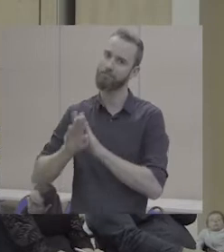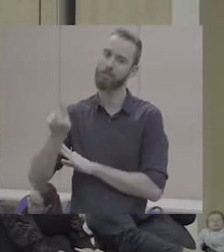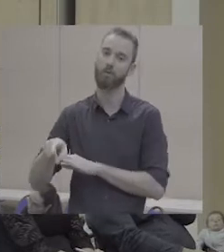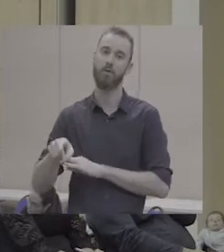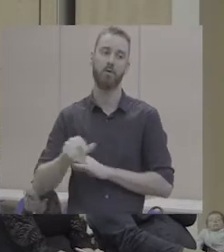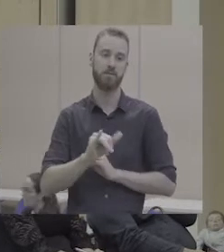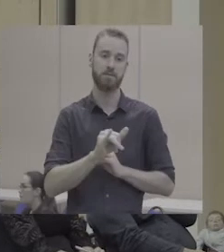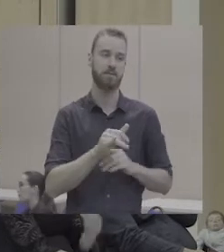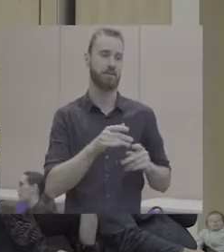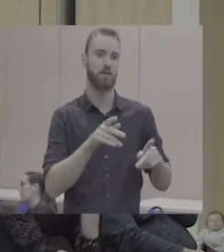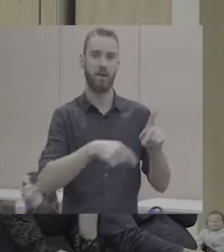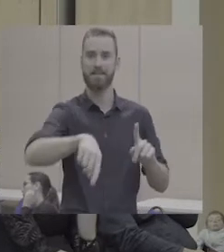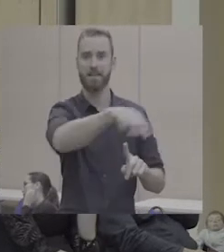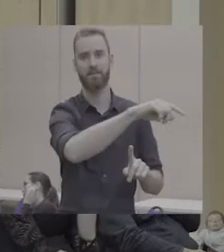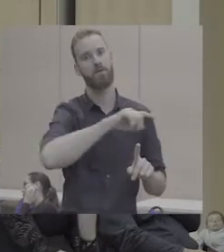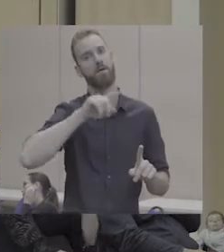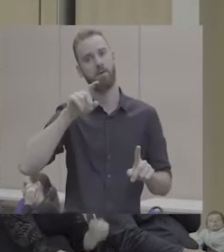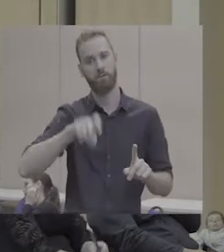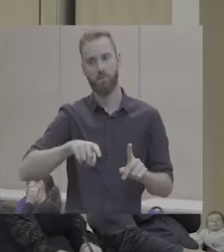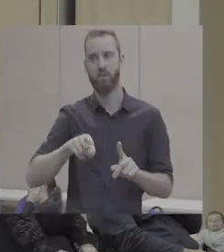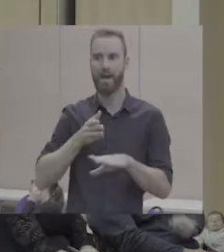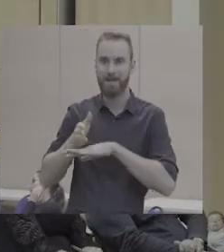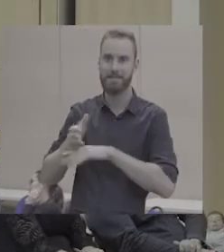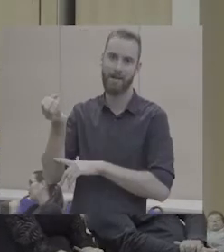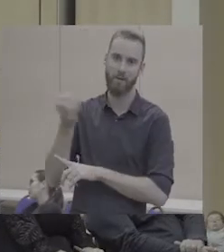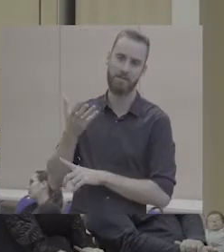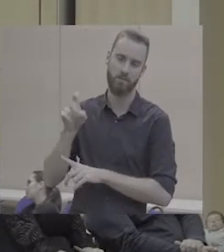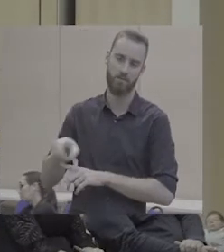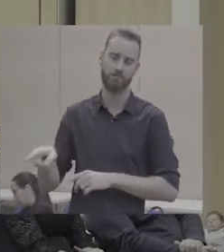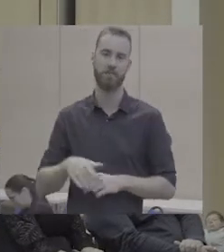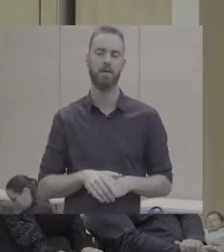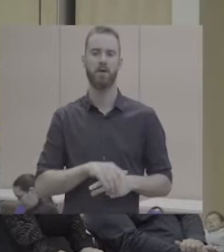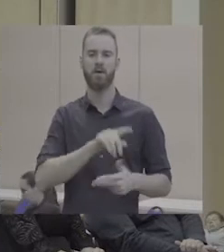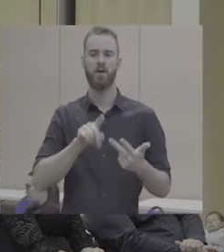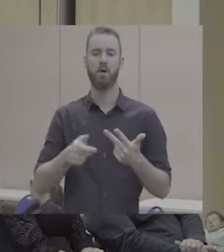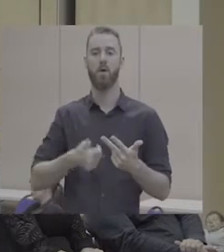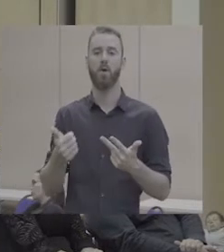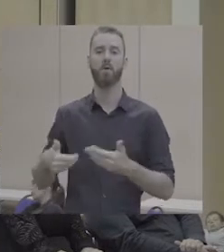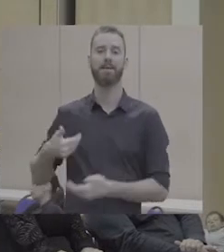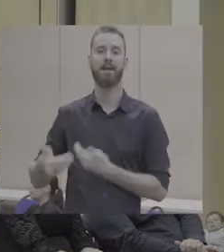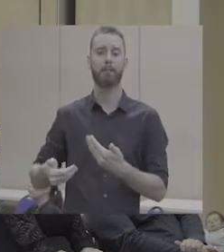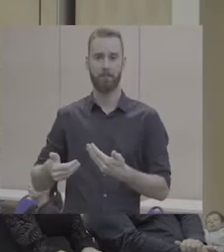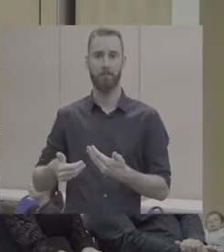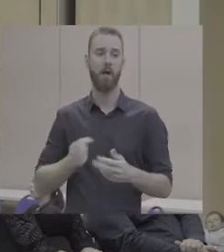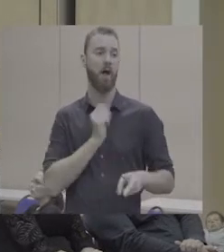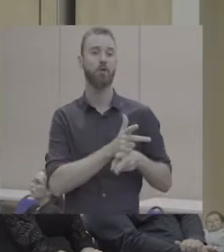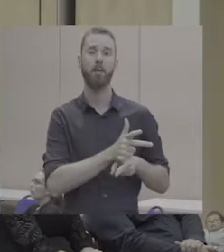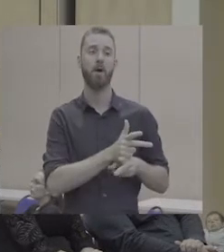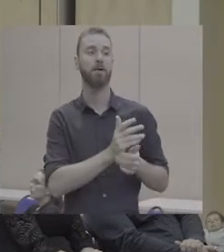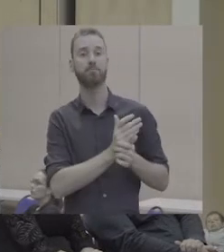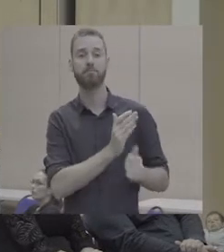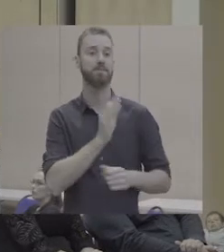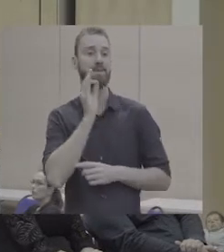le sait, puis il faut avoir accès à ces informations-là. L'autre étape, comme de fait, les entrepreneurs, ce n'est pas des entrepreneurs